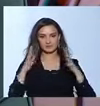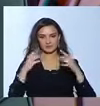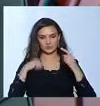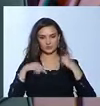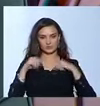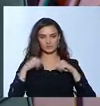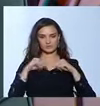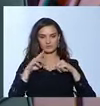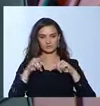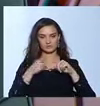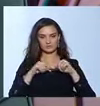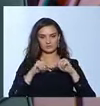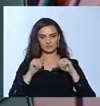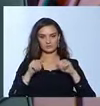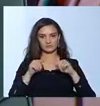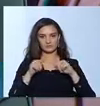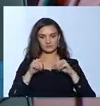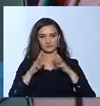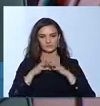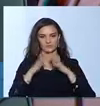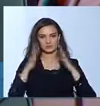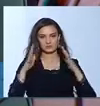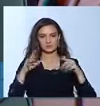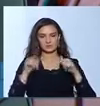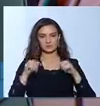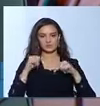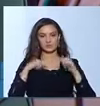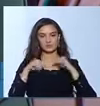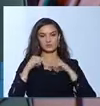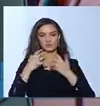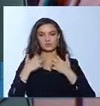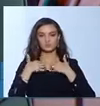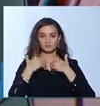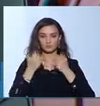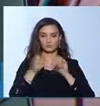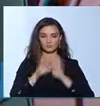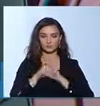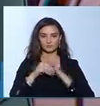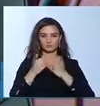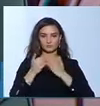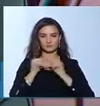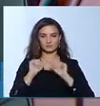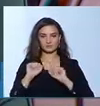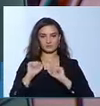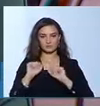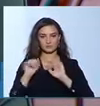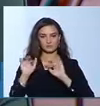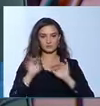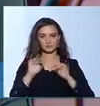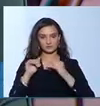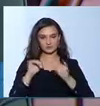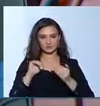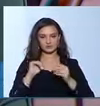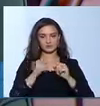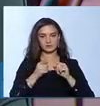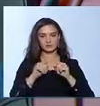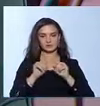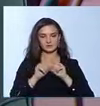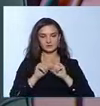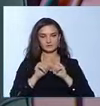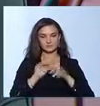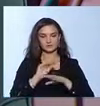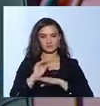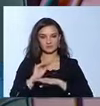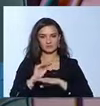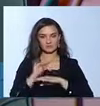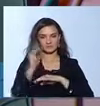სისტემა არის და მას ადგისრია უდიდესი როლი ორგანიზმის ჯანმრთელობაში, მაგალითად დამცველობითი ფუნქცია, ეს ასევე მის